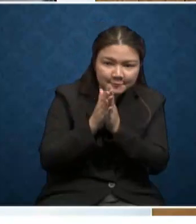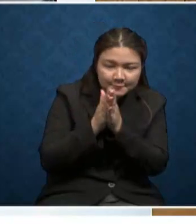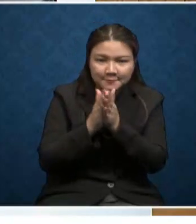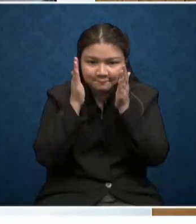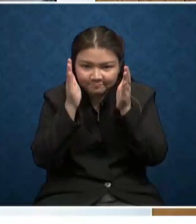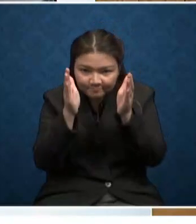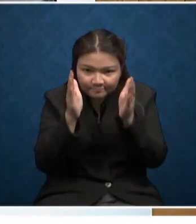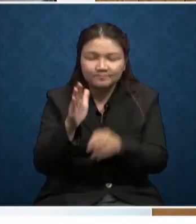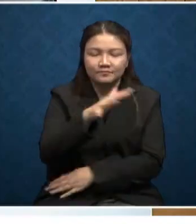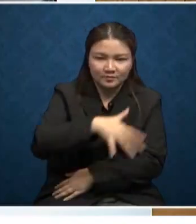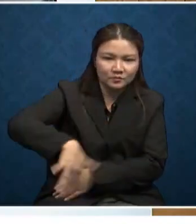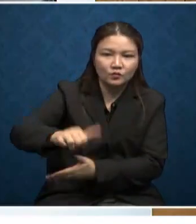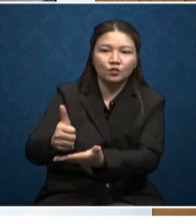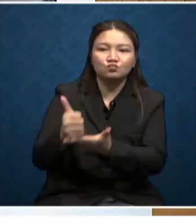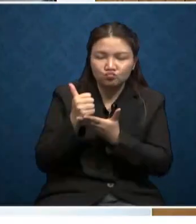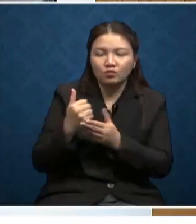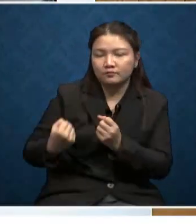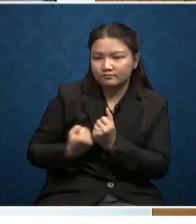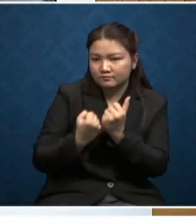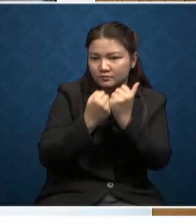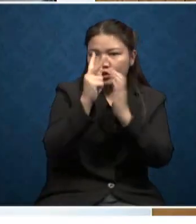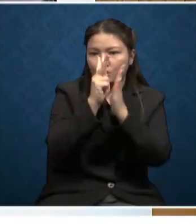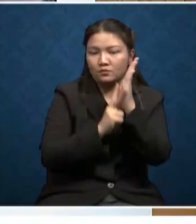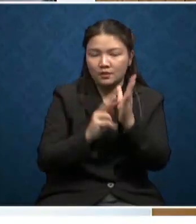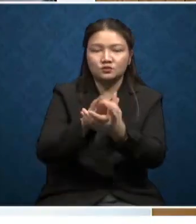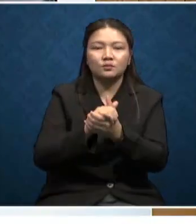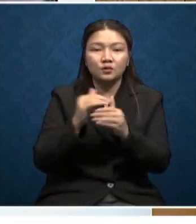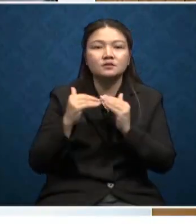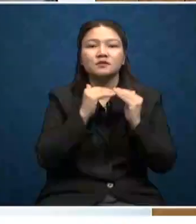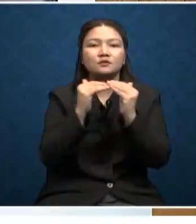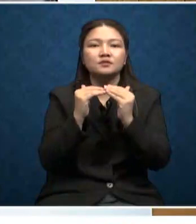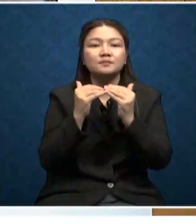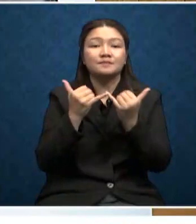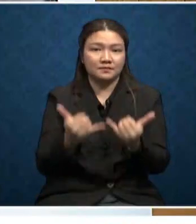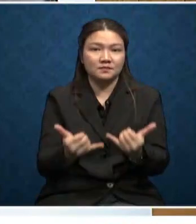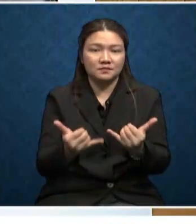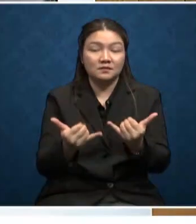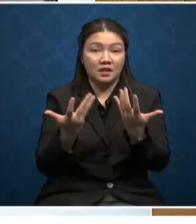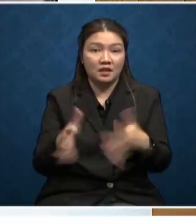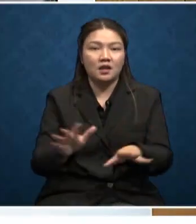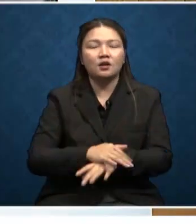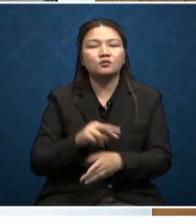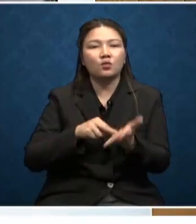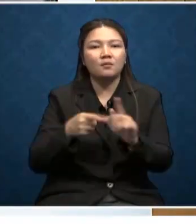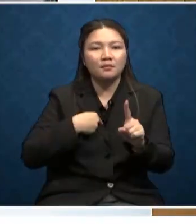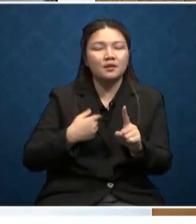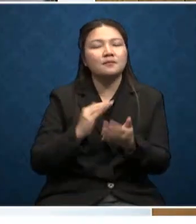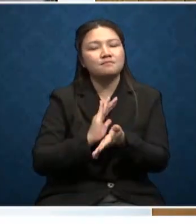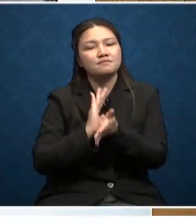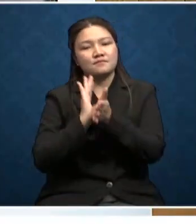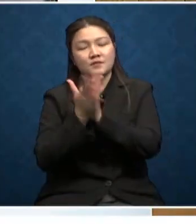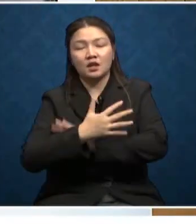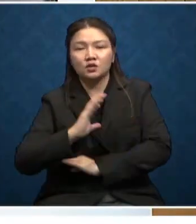านที่มีต่อร่างกฎหมายสมรสเท่าเทียมและการเปลี่ยนแปลงไม่เพียงแต่จะเปลี่